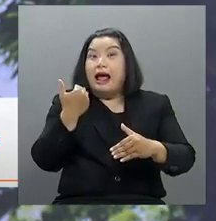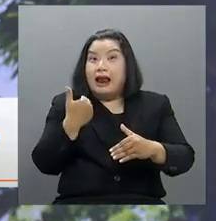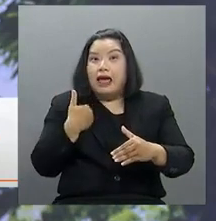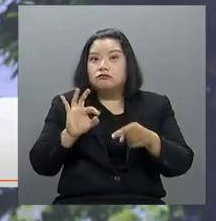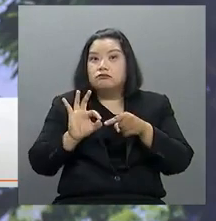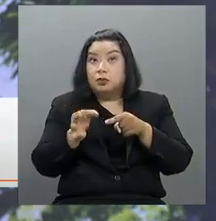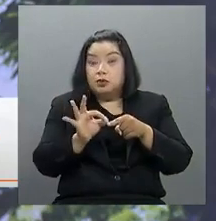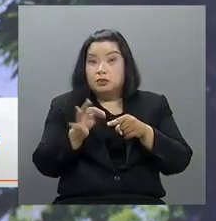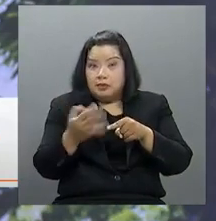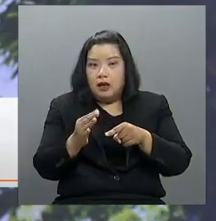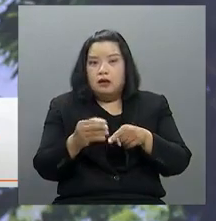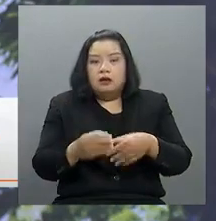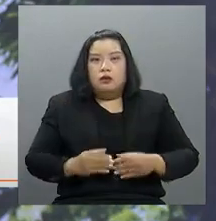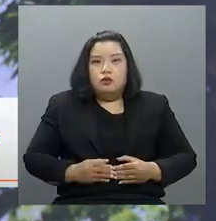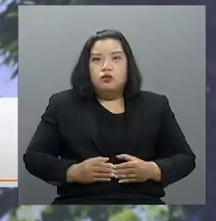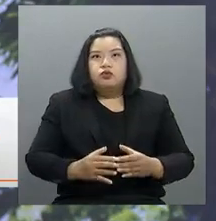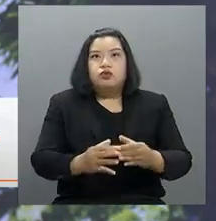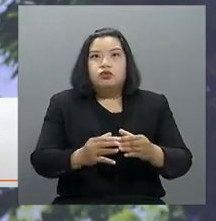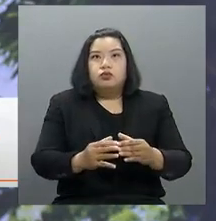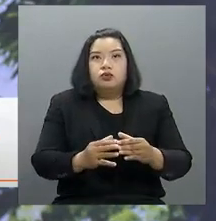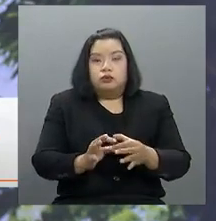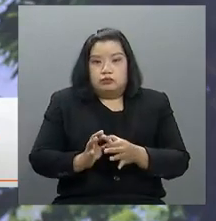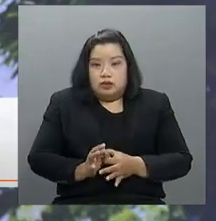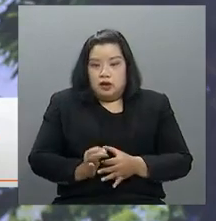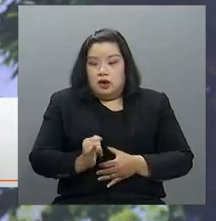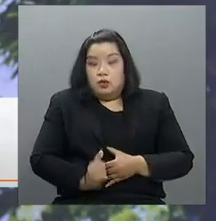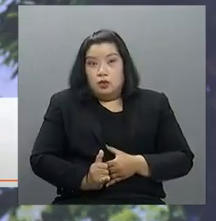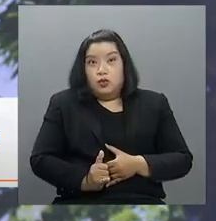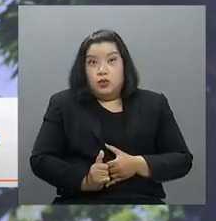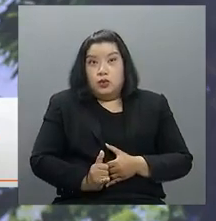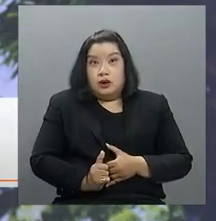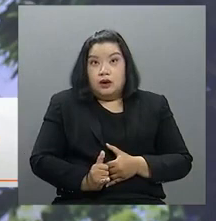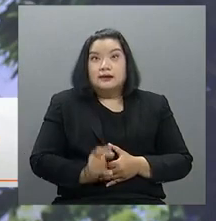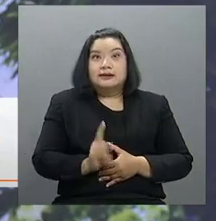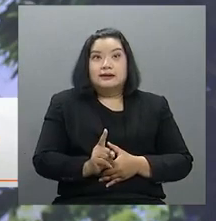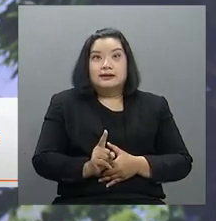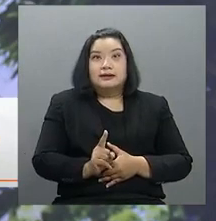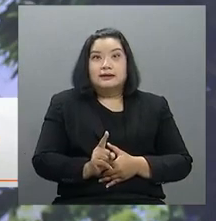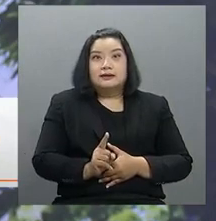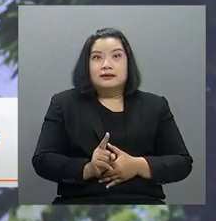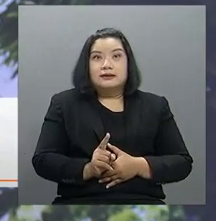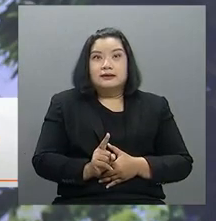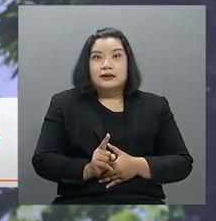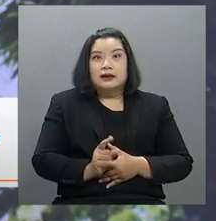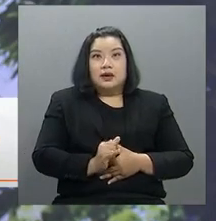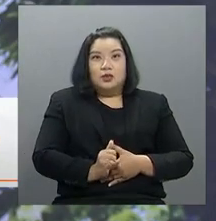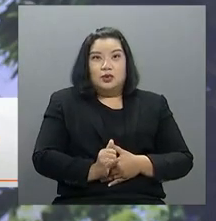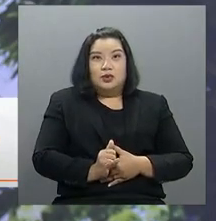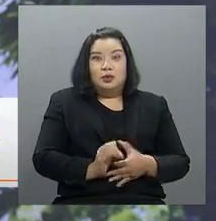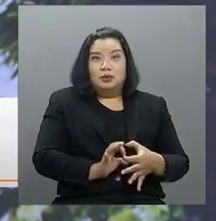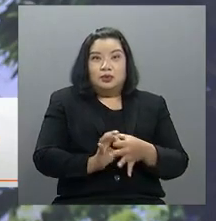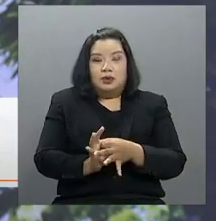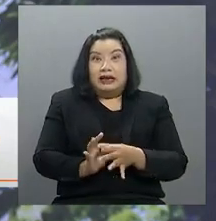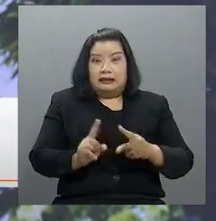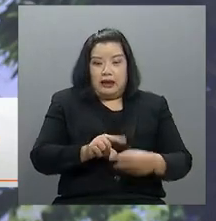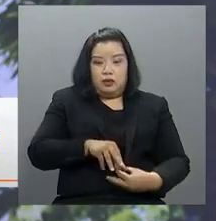านท่อนำไข่แล้วก็เข้าไปฝังตัวอยู่ในโพรงมดลูกในกรณีที่ตัวอ่อนเนี่ยออกไปอยู่นอกโพรงมดลูกได้ก็อาจจะเกิดจากตัวอ่